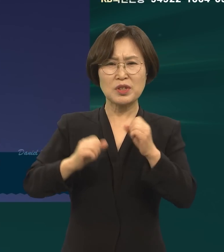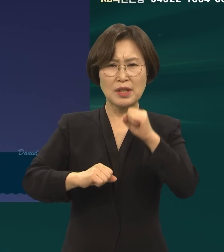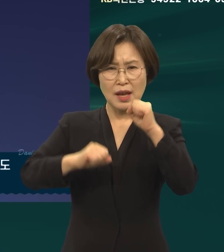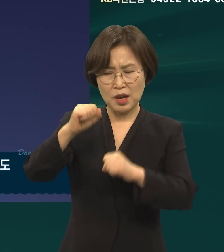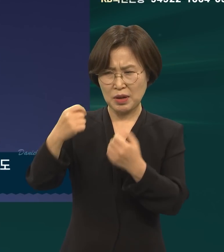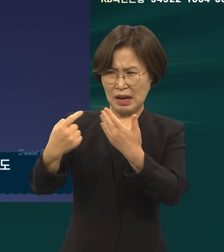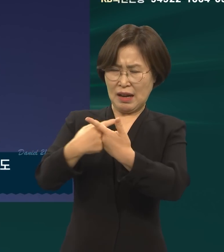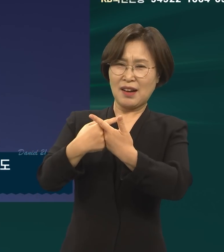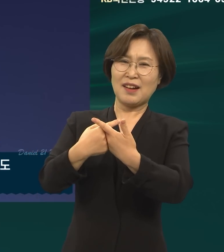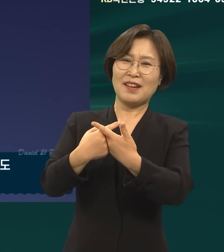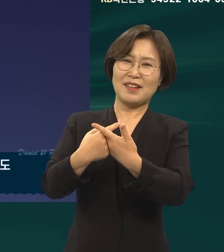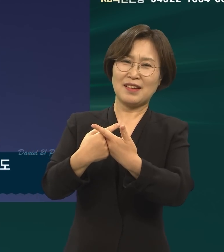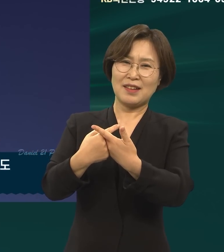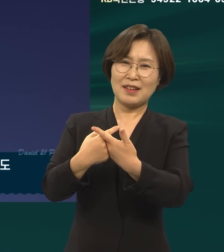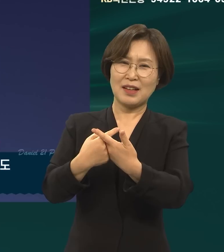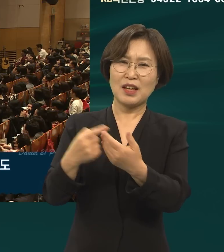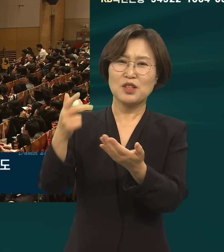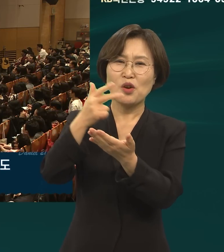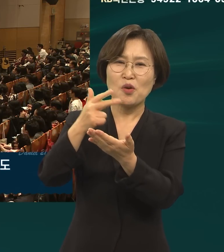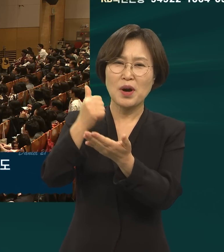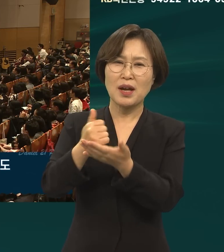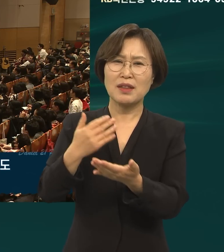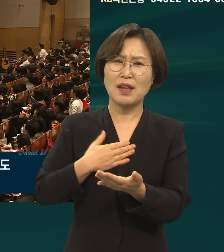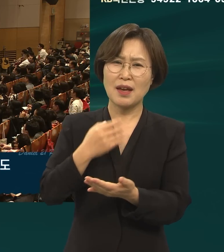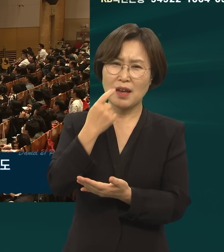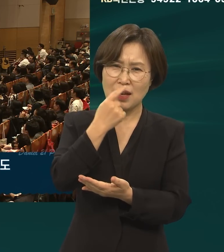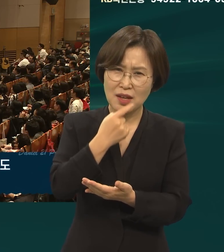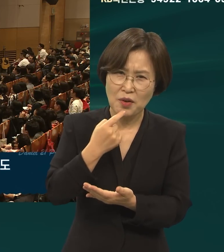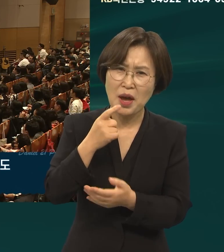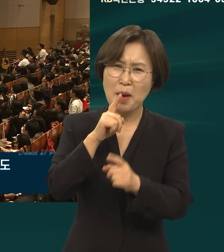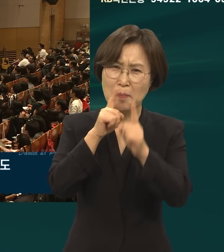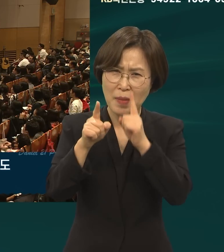익히 하시오니. 다 같이 4절 시작.